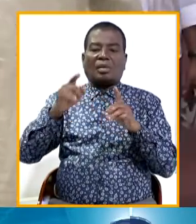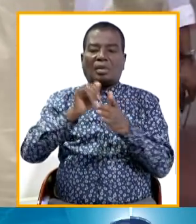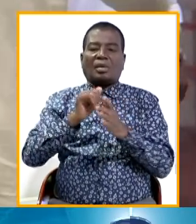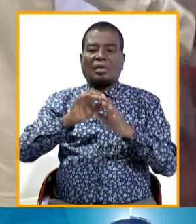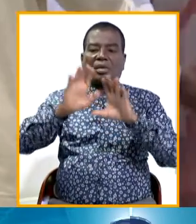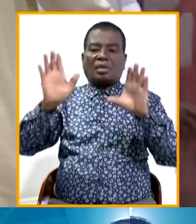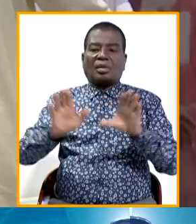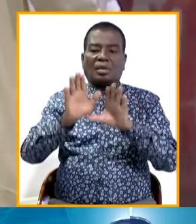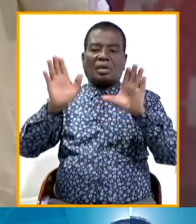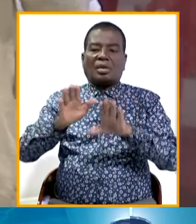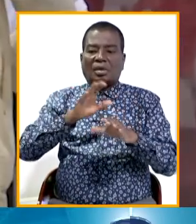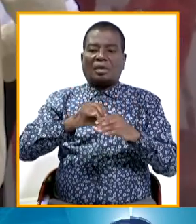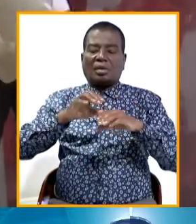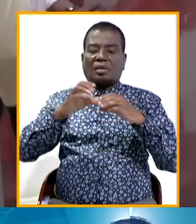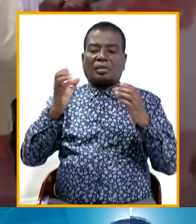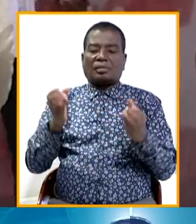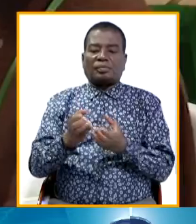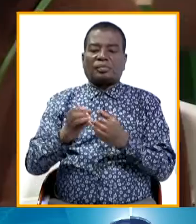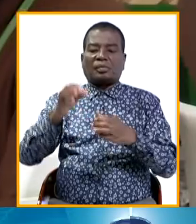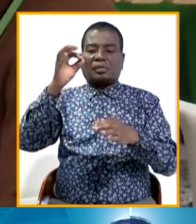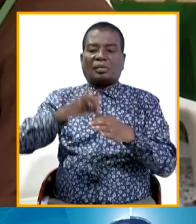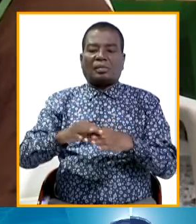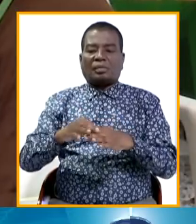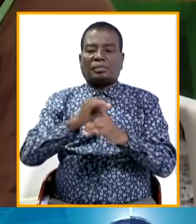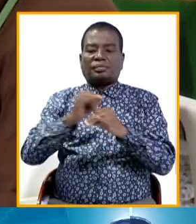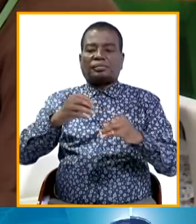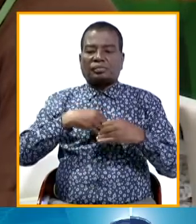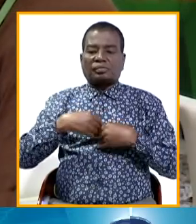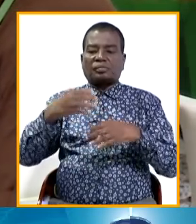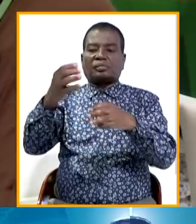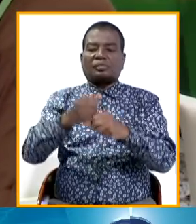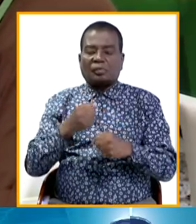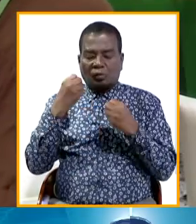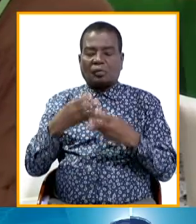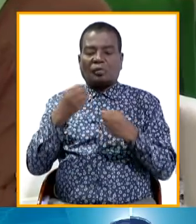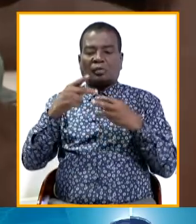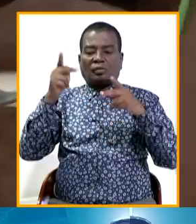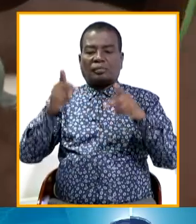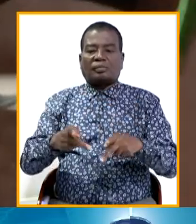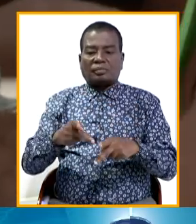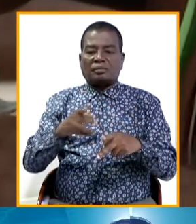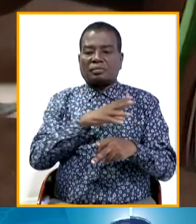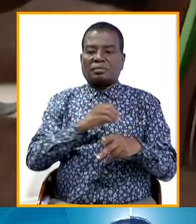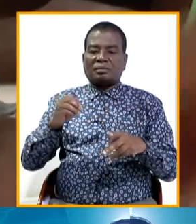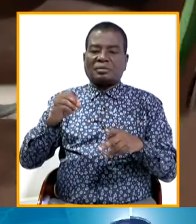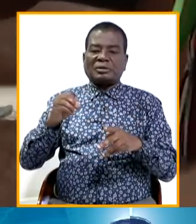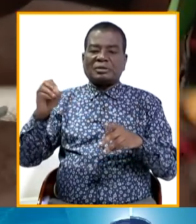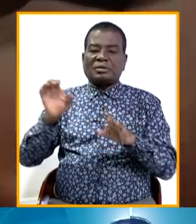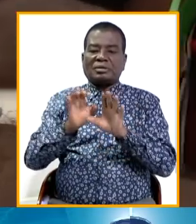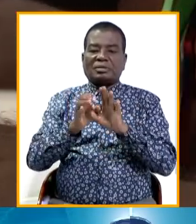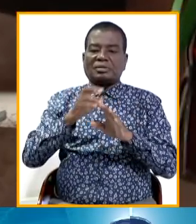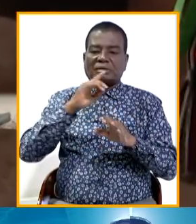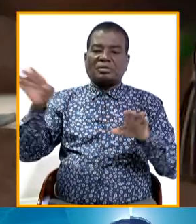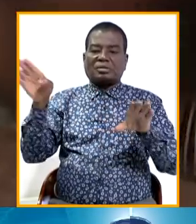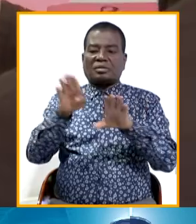les locaux de la Commission électorale indépendante ont vraiment reçu du monde, beaucoup de monde, au point où les portes de l'institution se